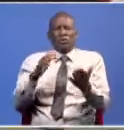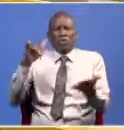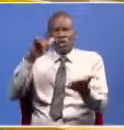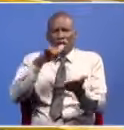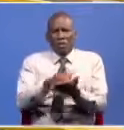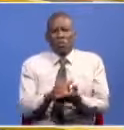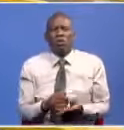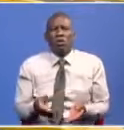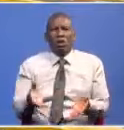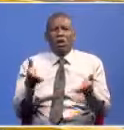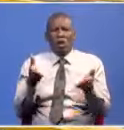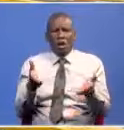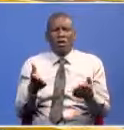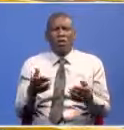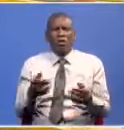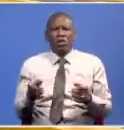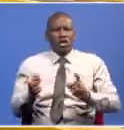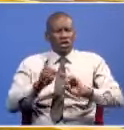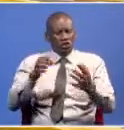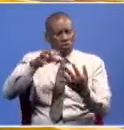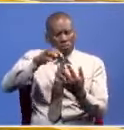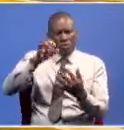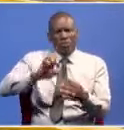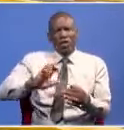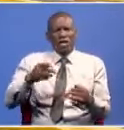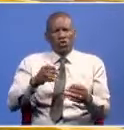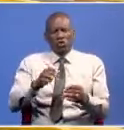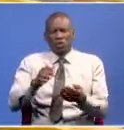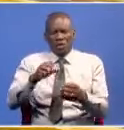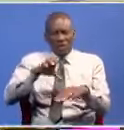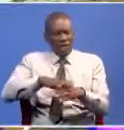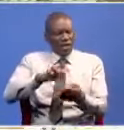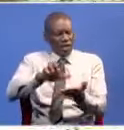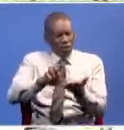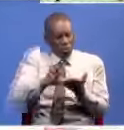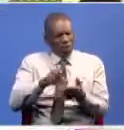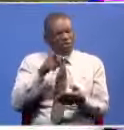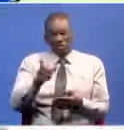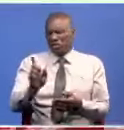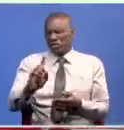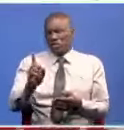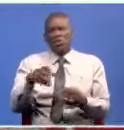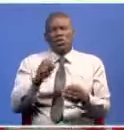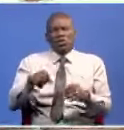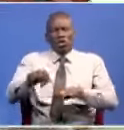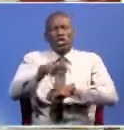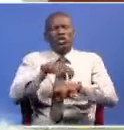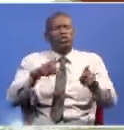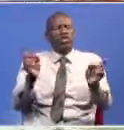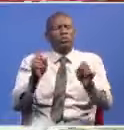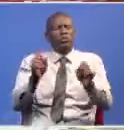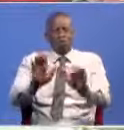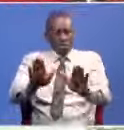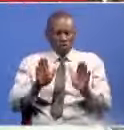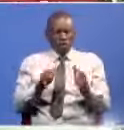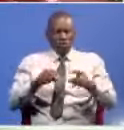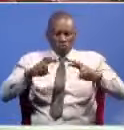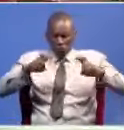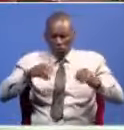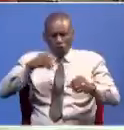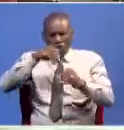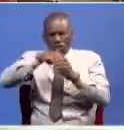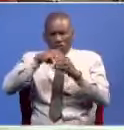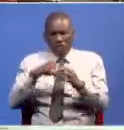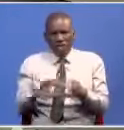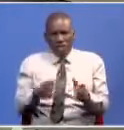uwanja huo. Na wala sio chaguo kwa Kenya kukopa pesa hizo, hivyo taifa haliwezi kukwepa kutafuta